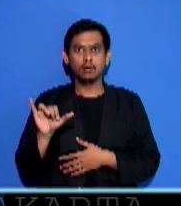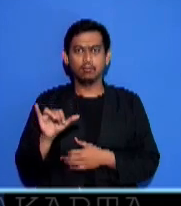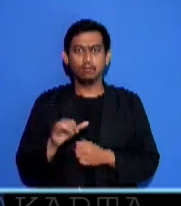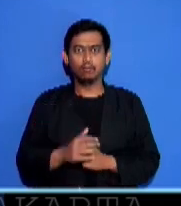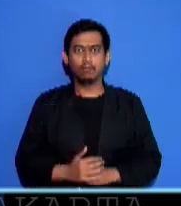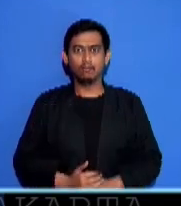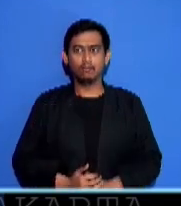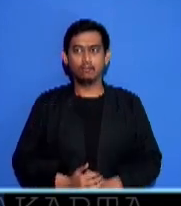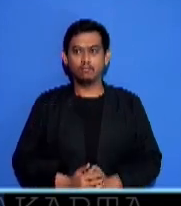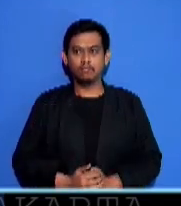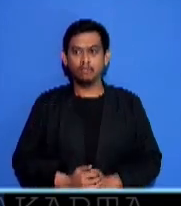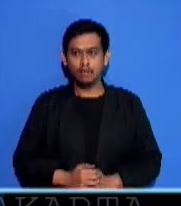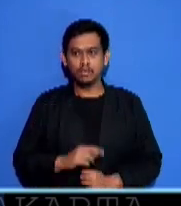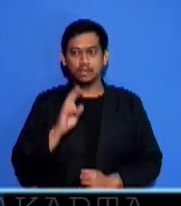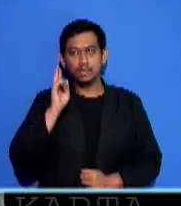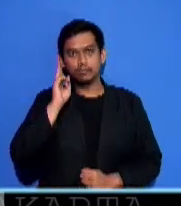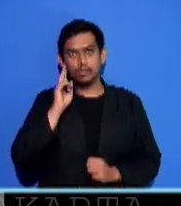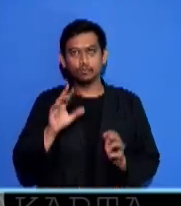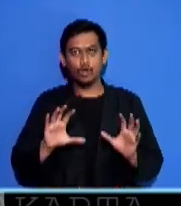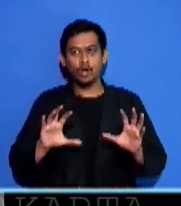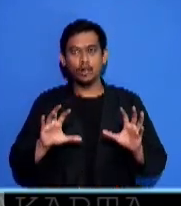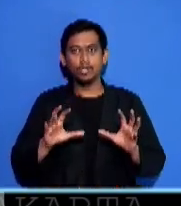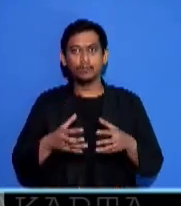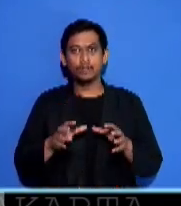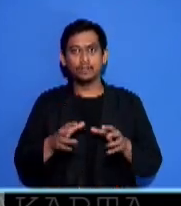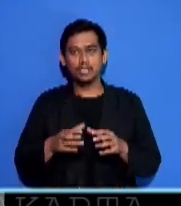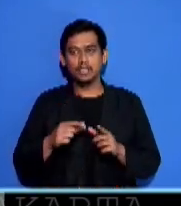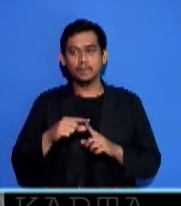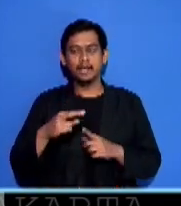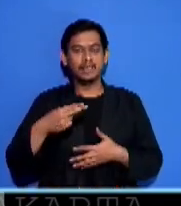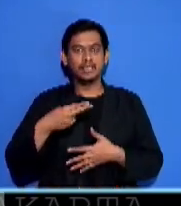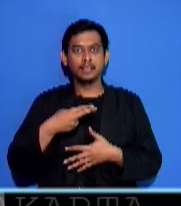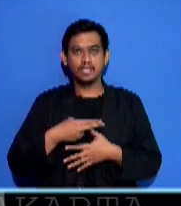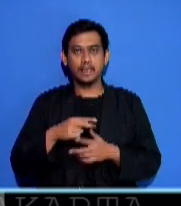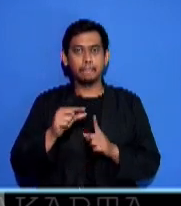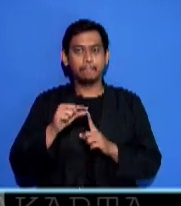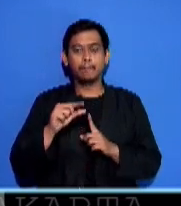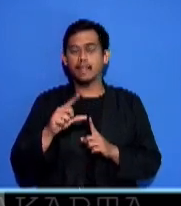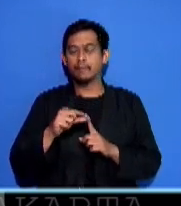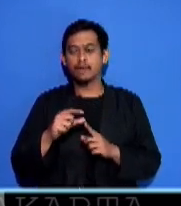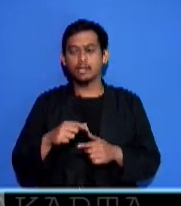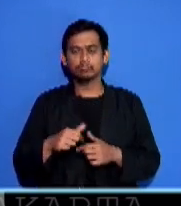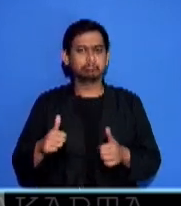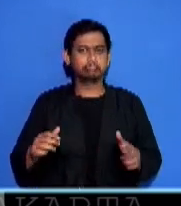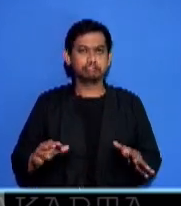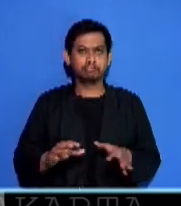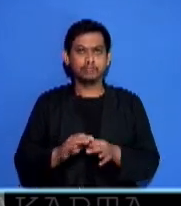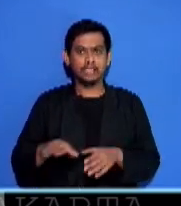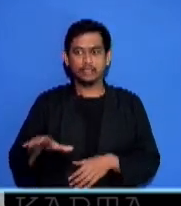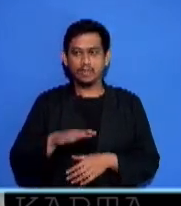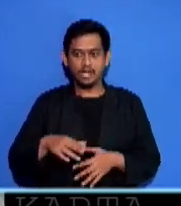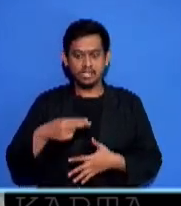Johan, ibu-ibu yang tergabung dalam DWP LPP TVRI Yogyakarta diharapkan mampu bersinergi dengan lingkup kerja LPP